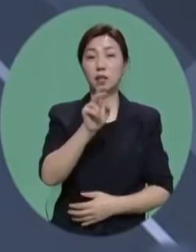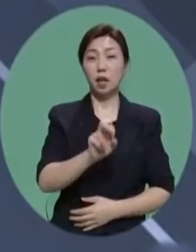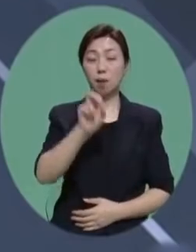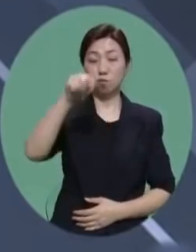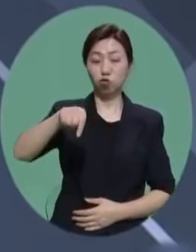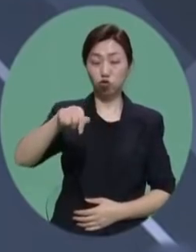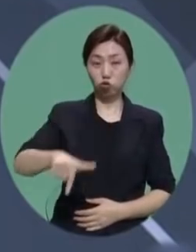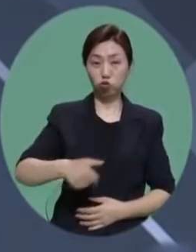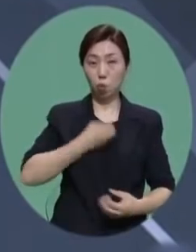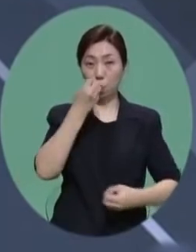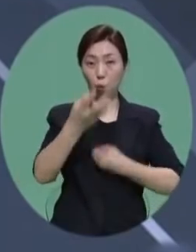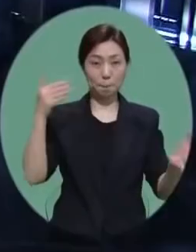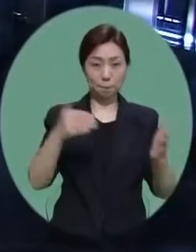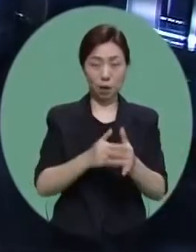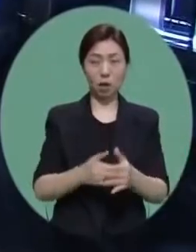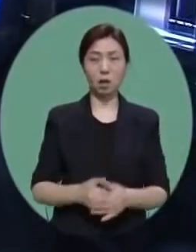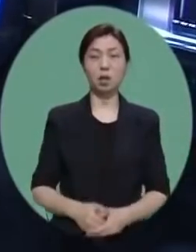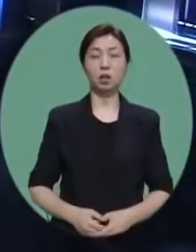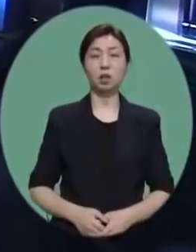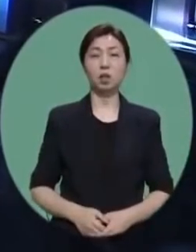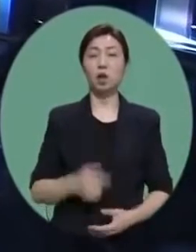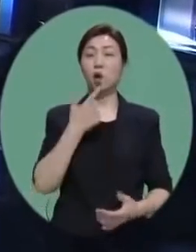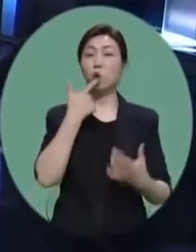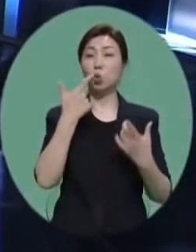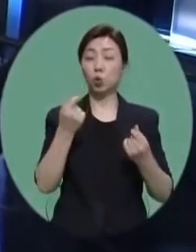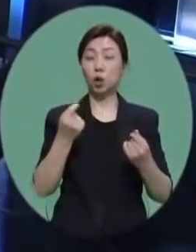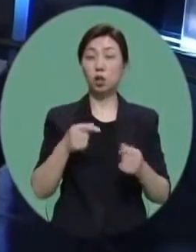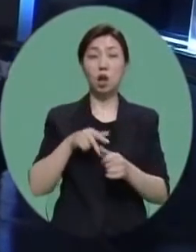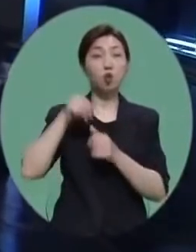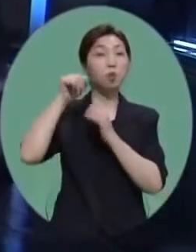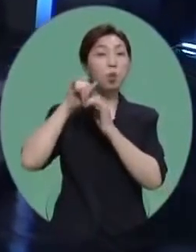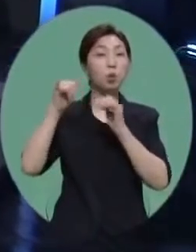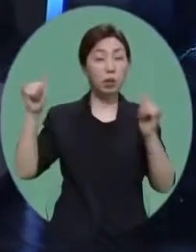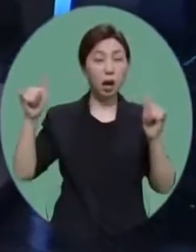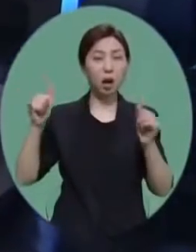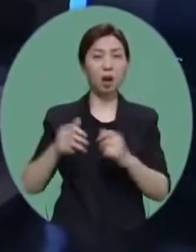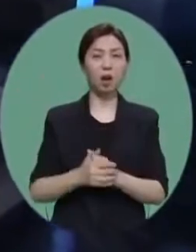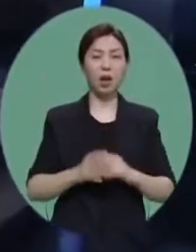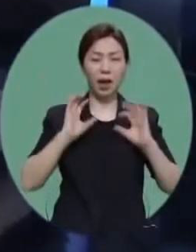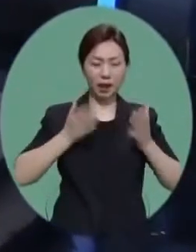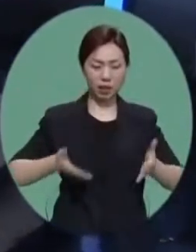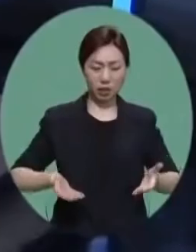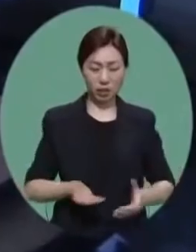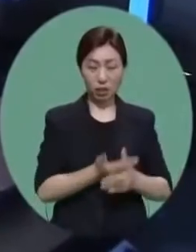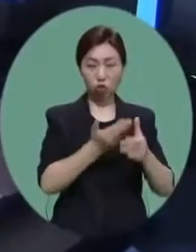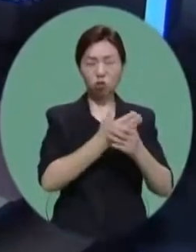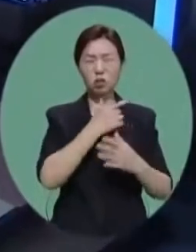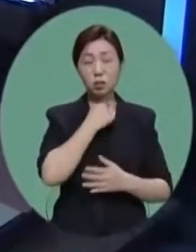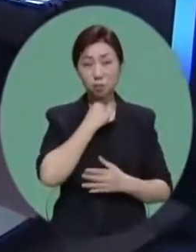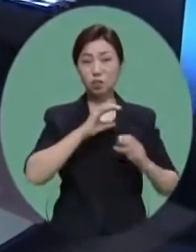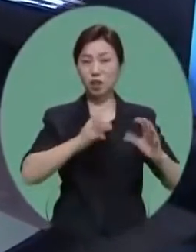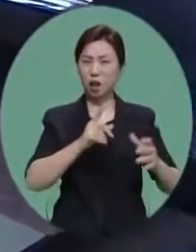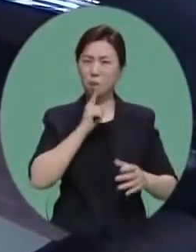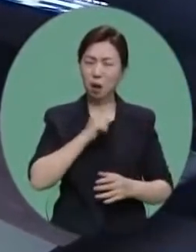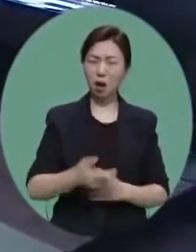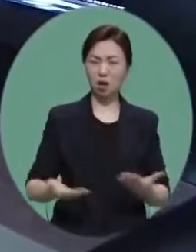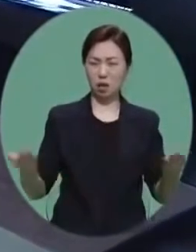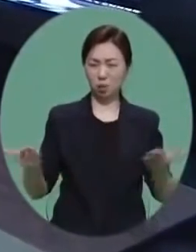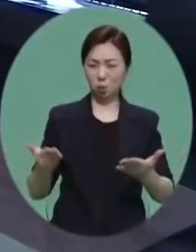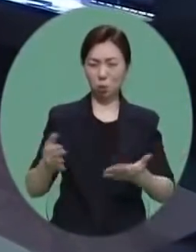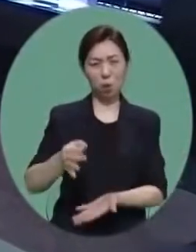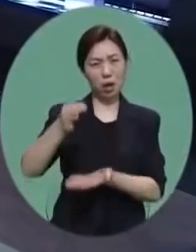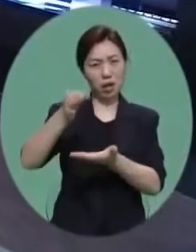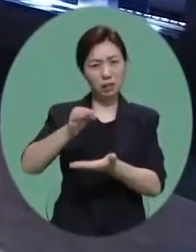있습니다. 이런 후보가 아이 키우고 싶은 나라 얘기를 하고 노동 가치 얘기하고 나라